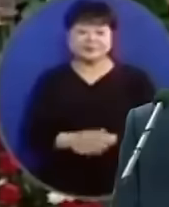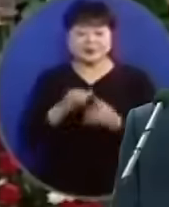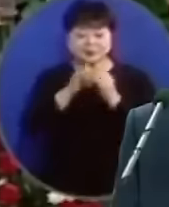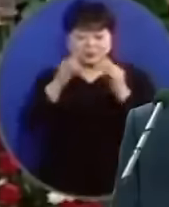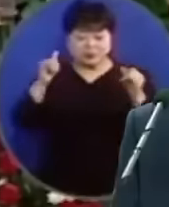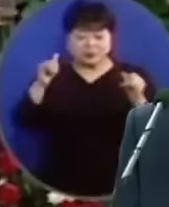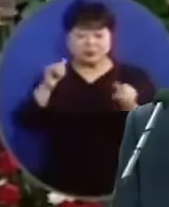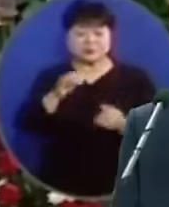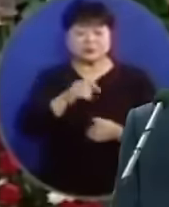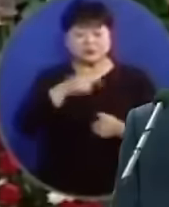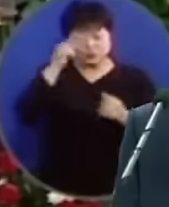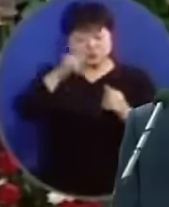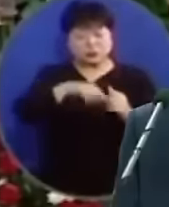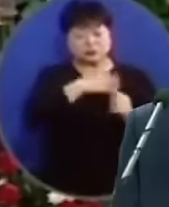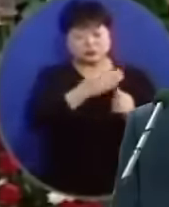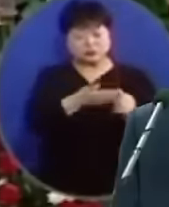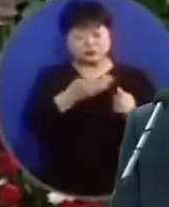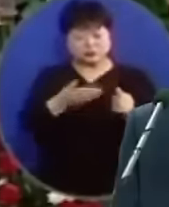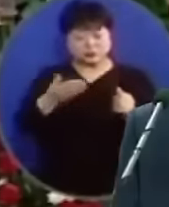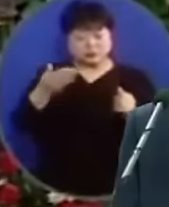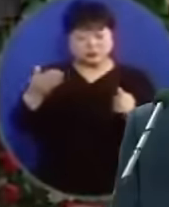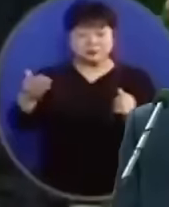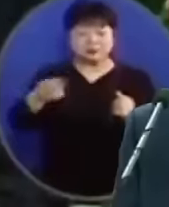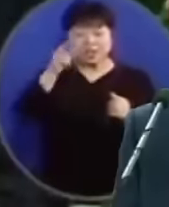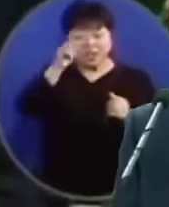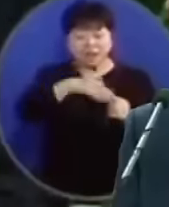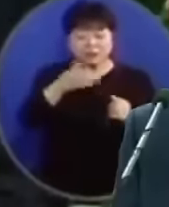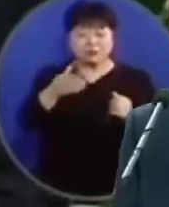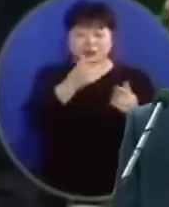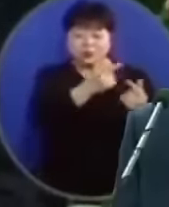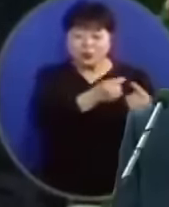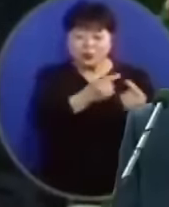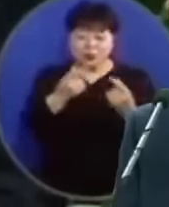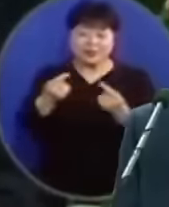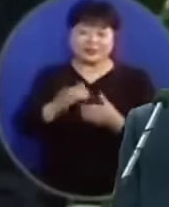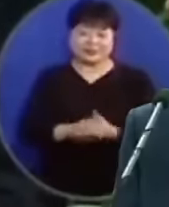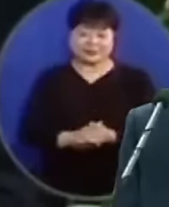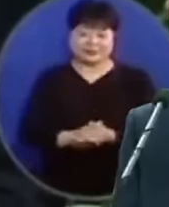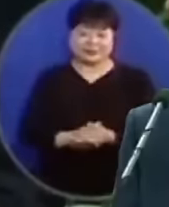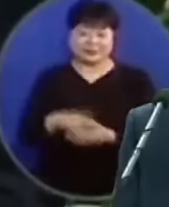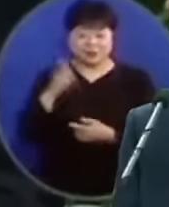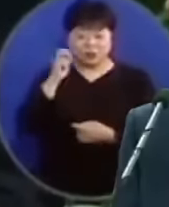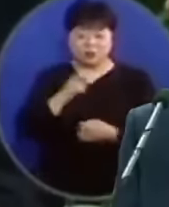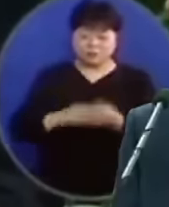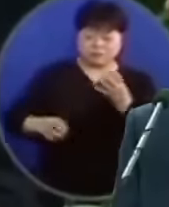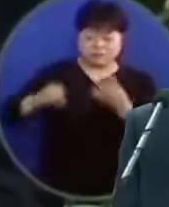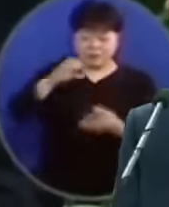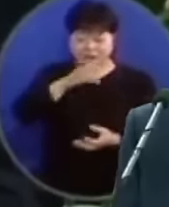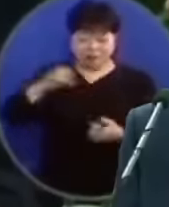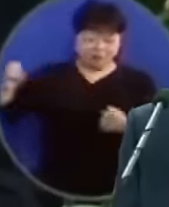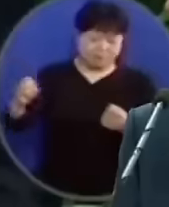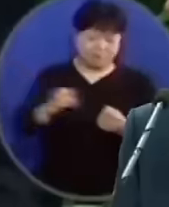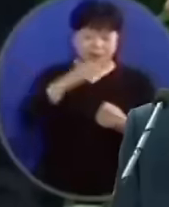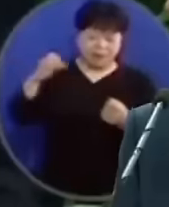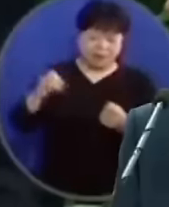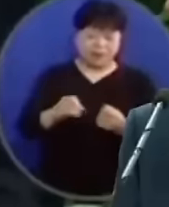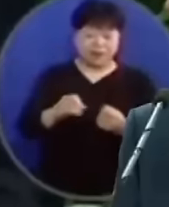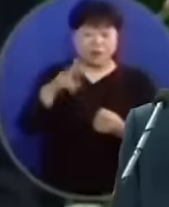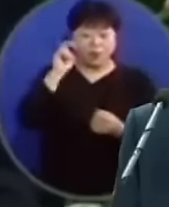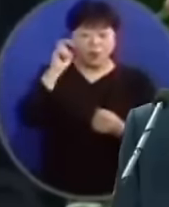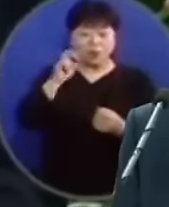인생이란 도도히 흘러가는 강과도 같습니다. 혹은 흉흉하게 혹은